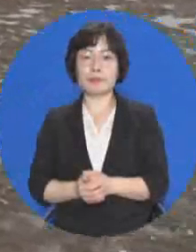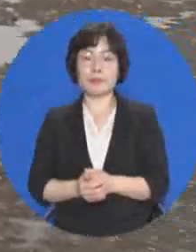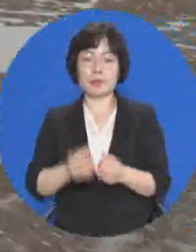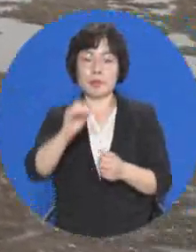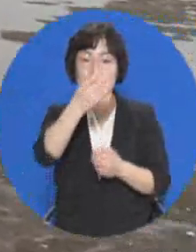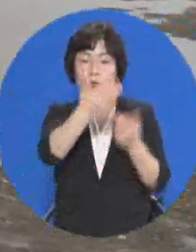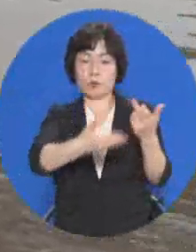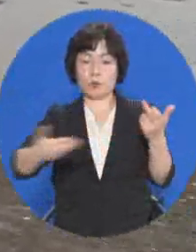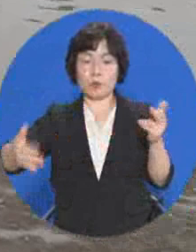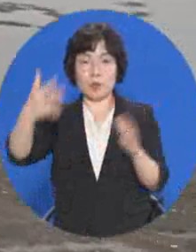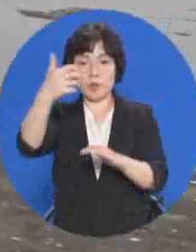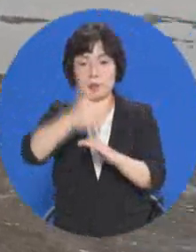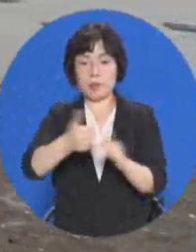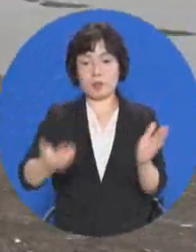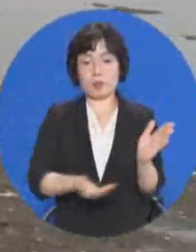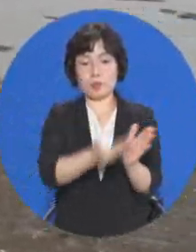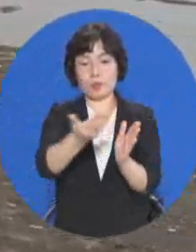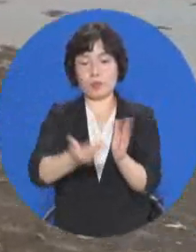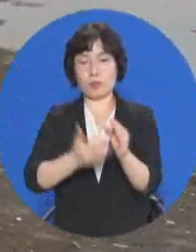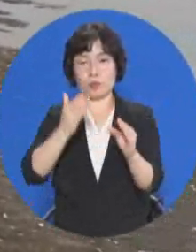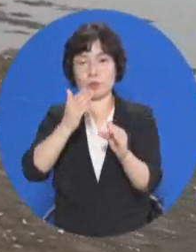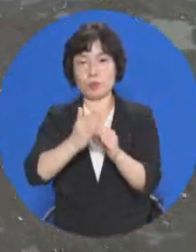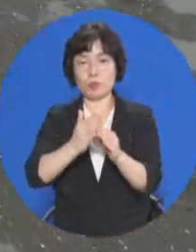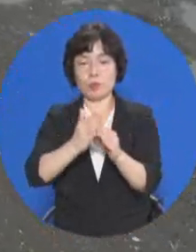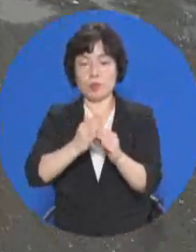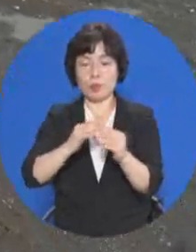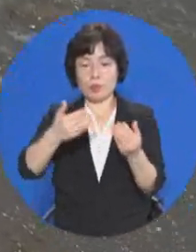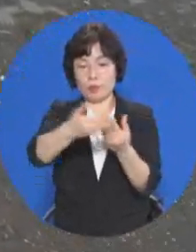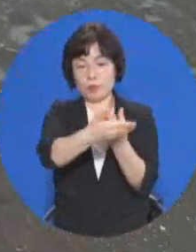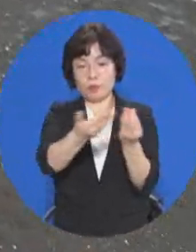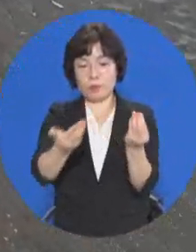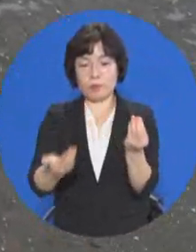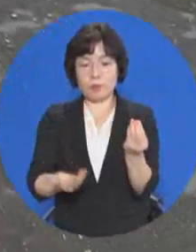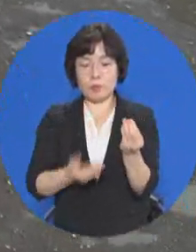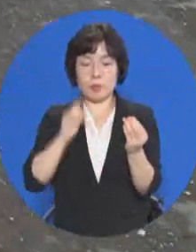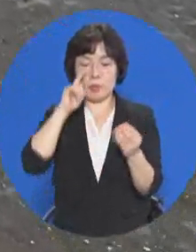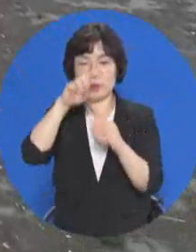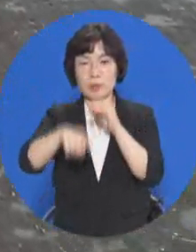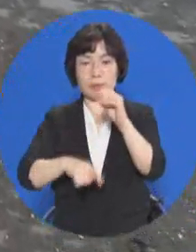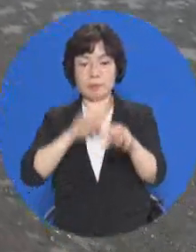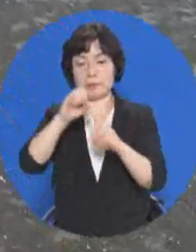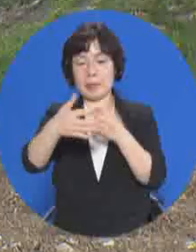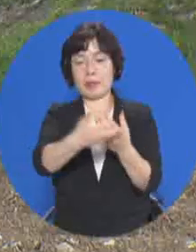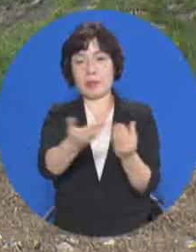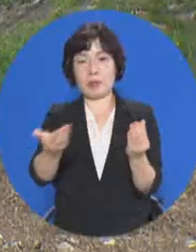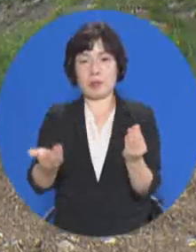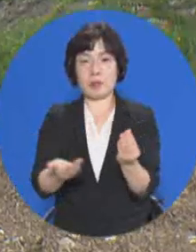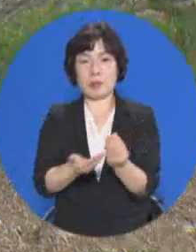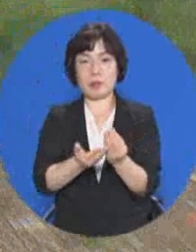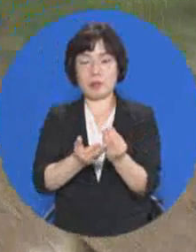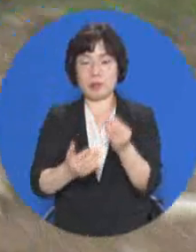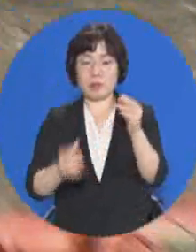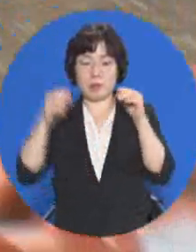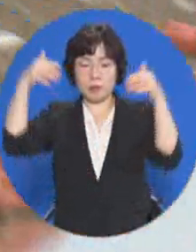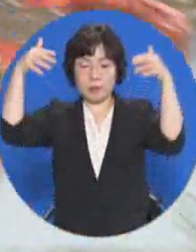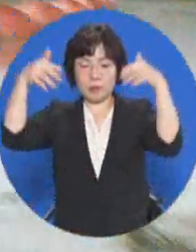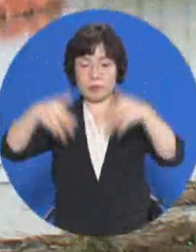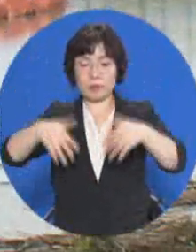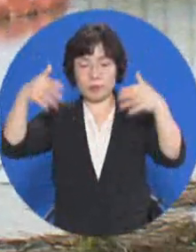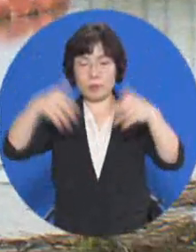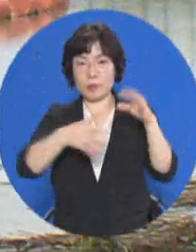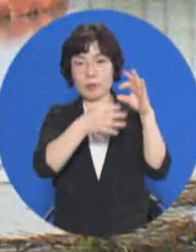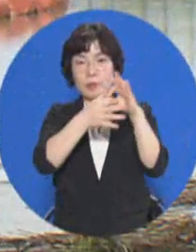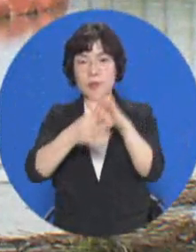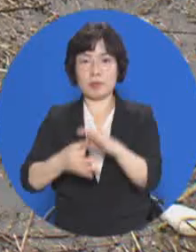영산강이 끝난 앤 영 사노 가장자리에 마치 간척사업을 한데 쓰레기 섬이 생겼습니다 3일동안 집중된 곡으로